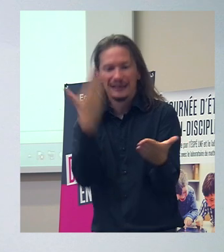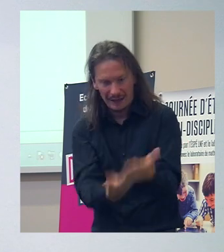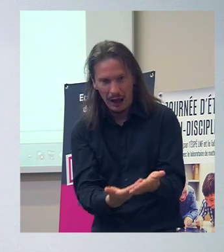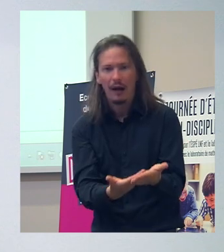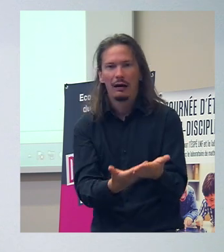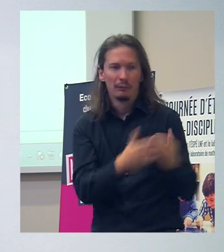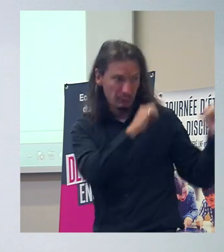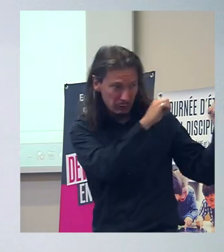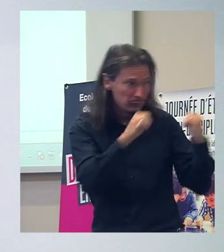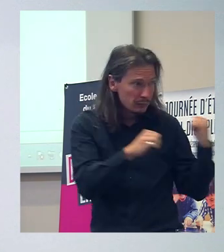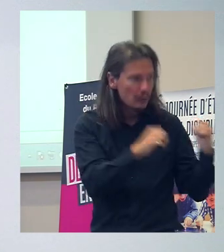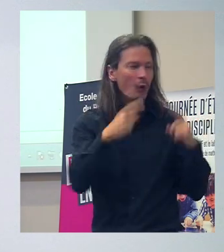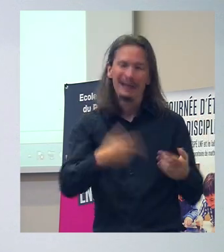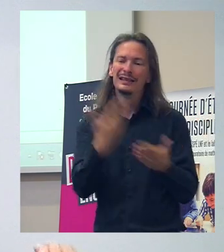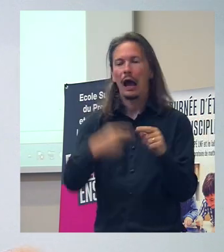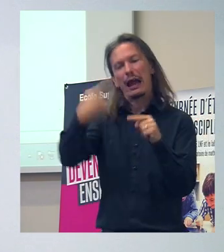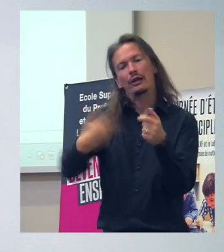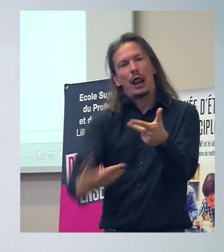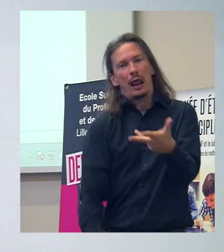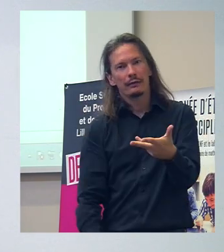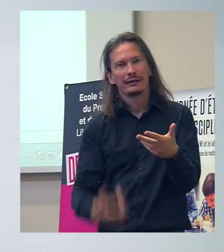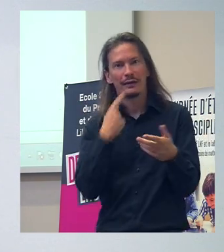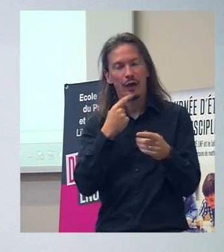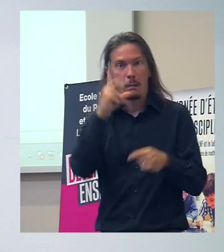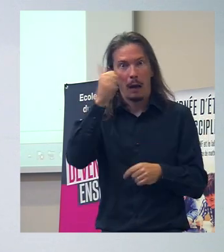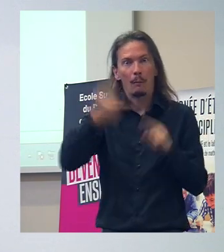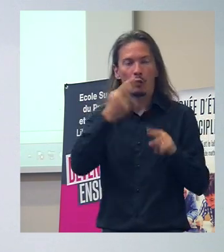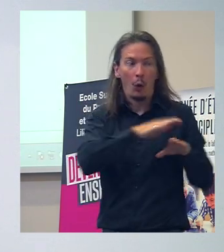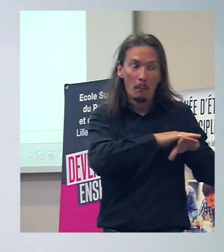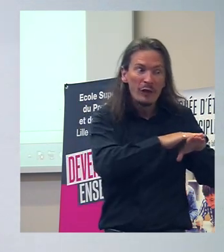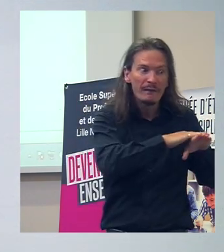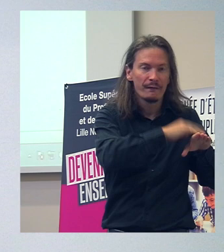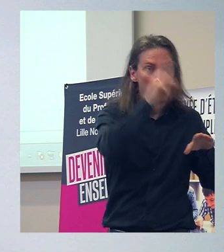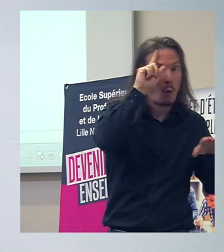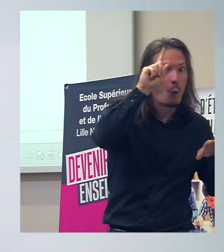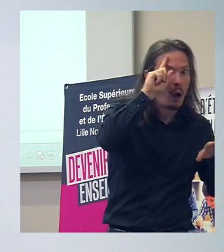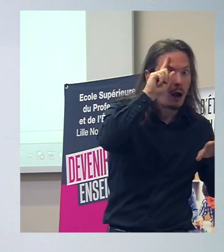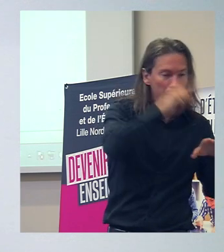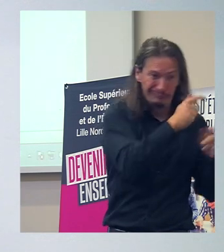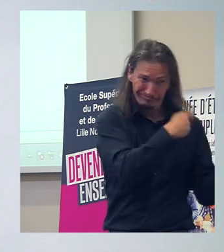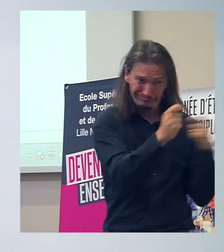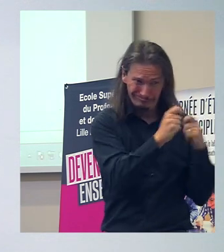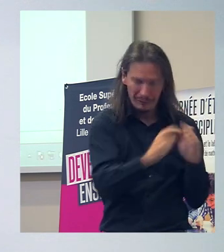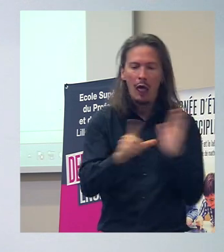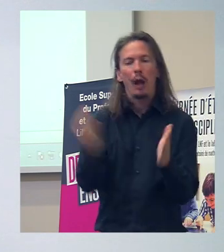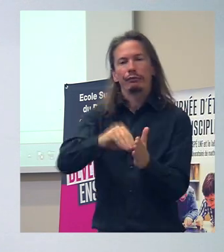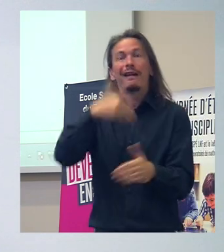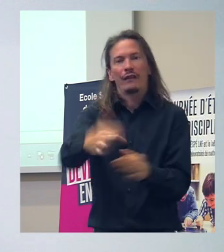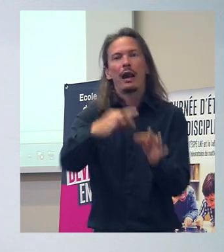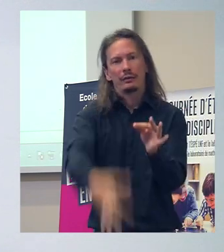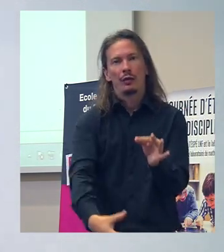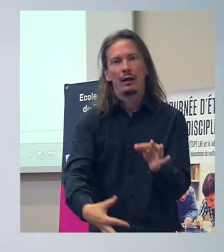entre nous, c'est-à-dire des raisons qui ont validé la loi, hic et nunc, aujourd'hui et